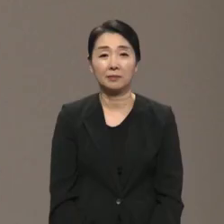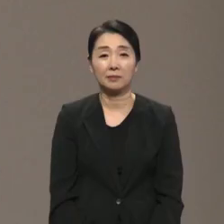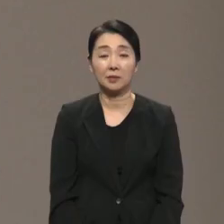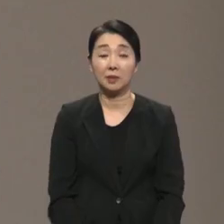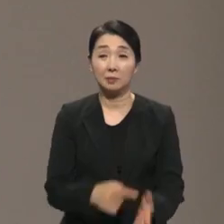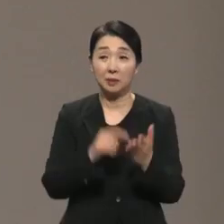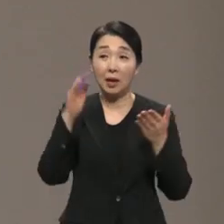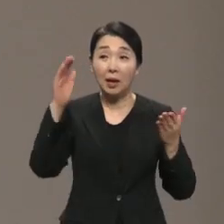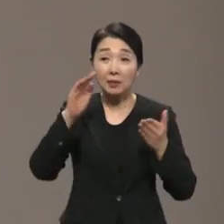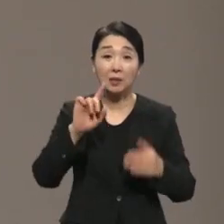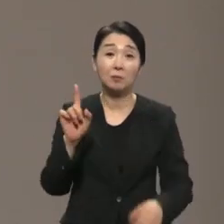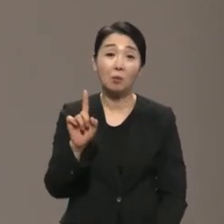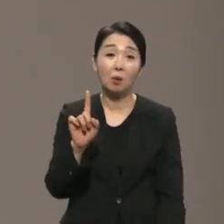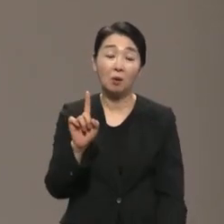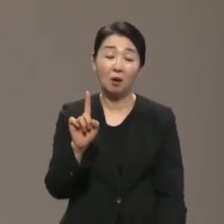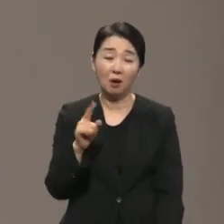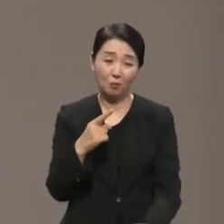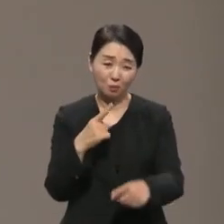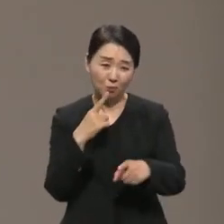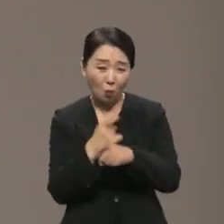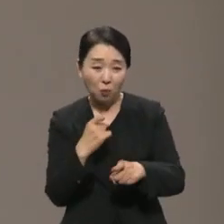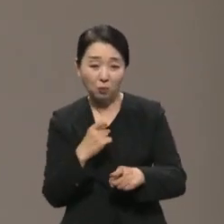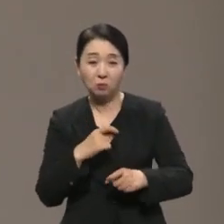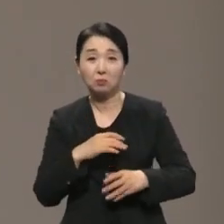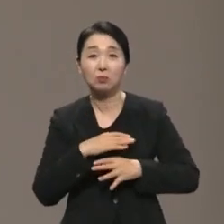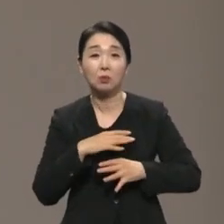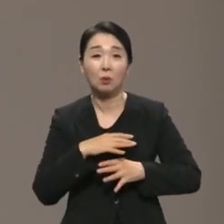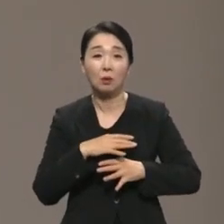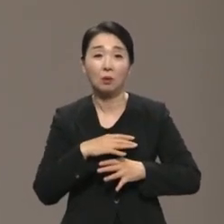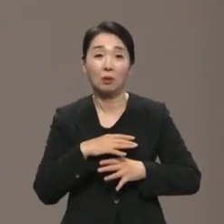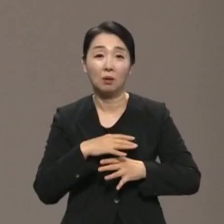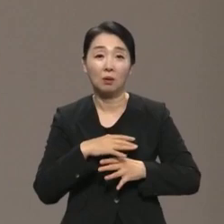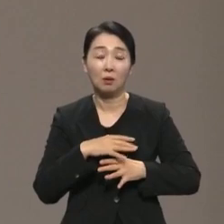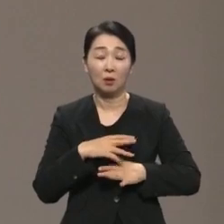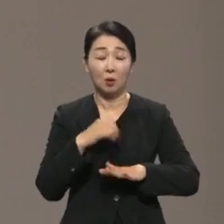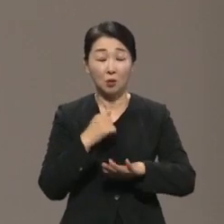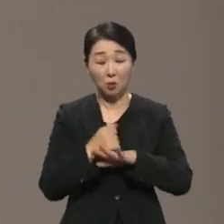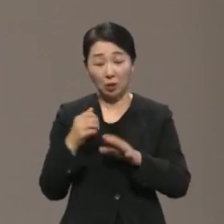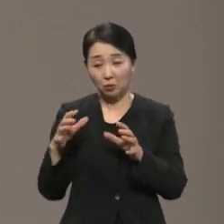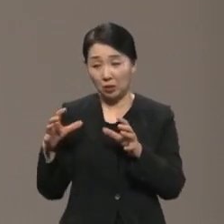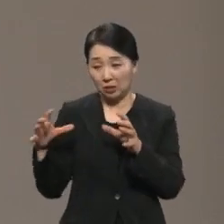또한피해자들은 집단공격과같은보복에대한두려움때문에사건신고를주저하는경우가많습니다.